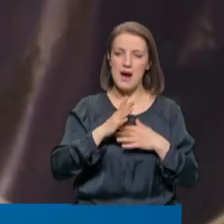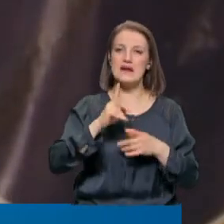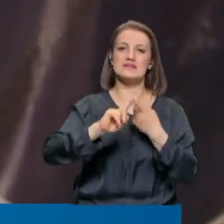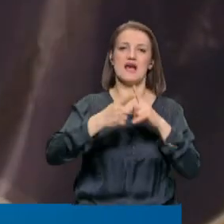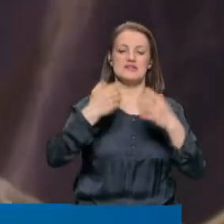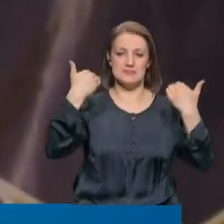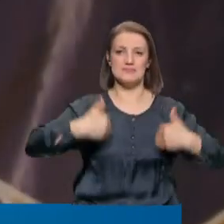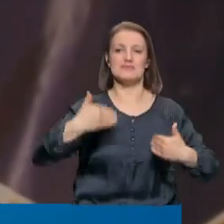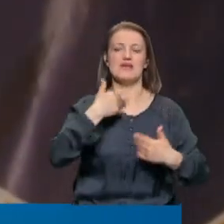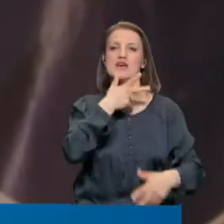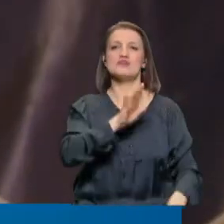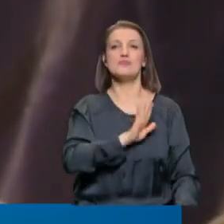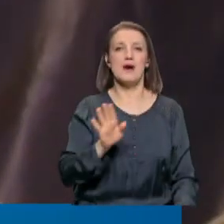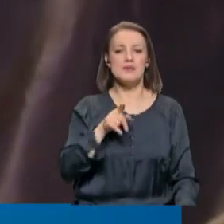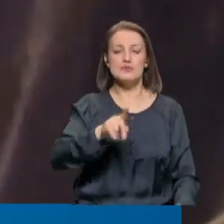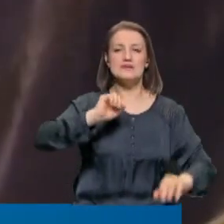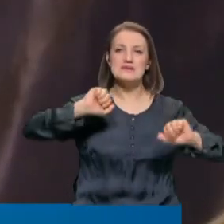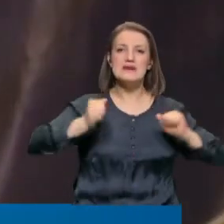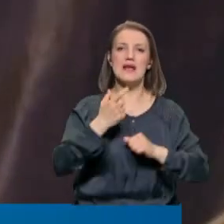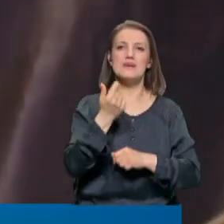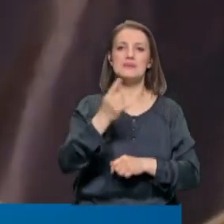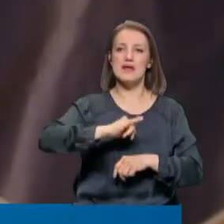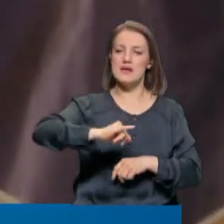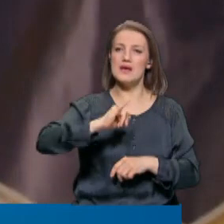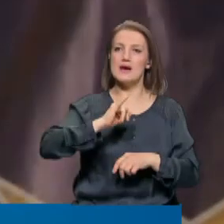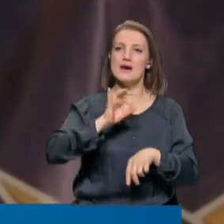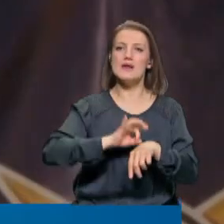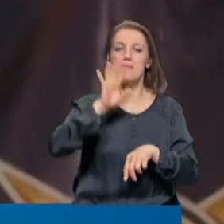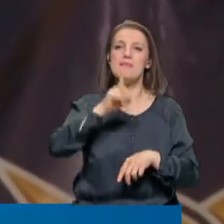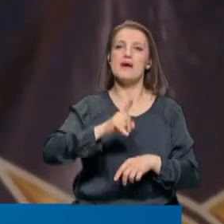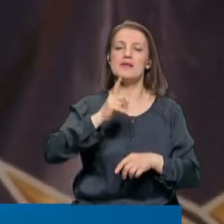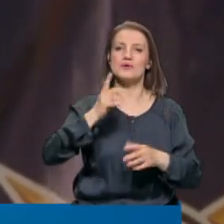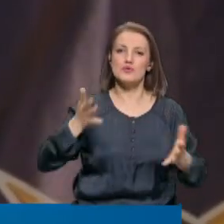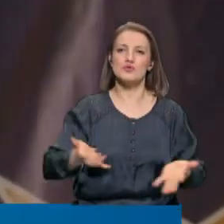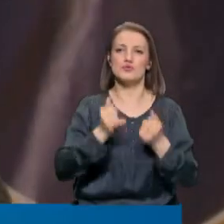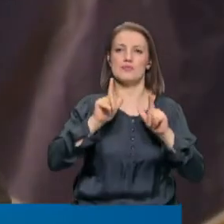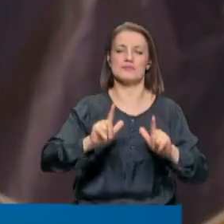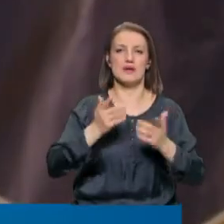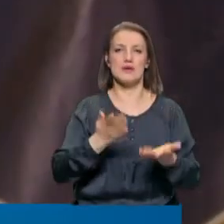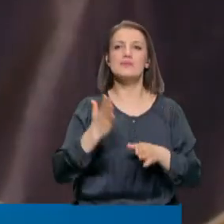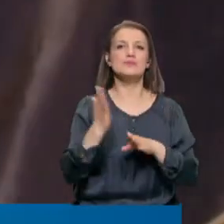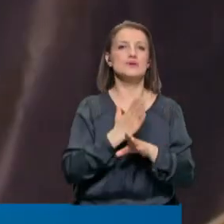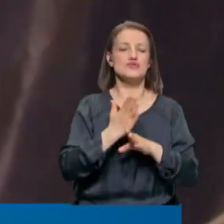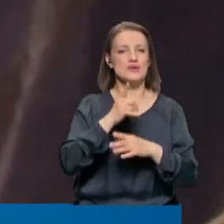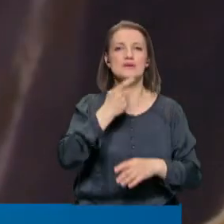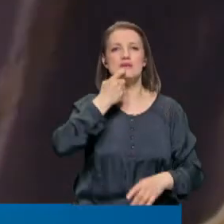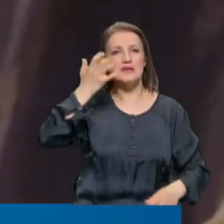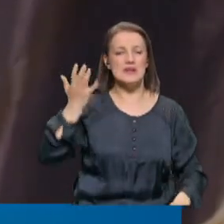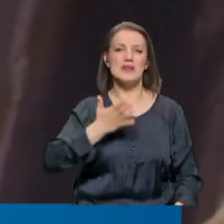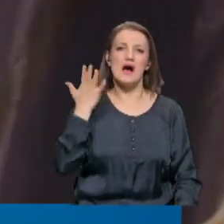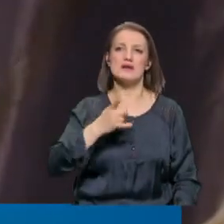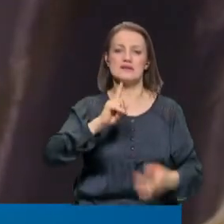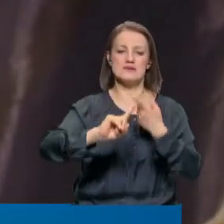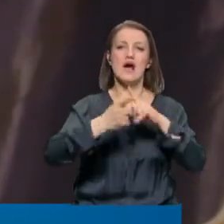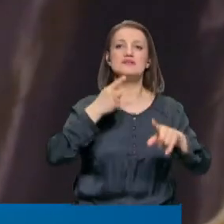siyasetçiye yakışmaz. Bu sıkıntılardan bir an evvel kurtulalım, kurtulmalıyız. Çünkü yıllardır